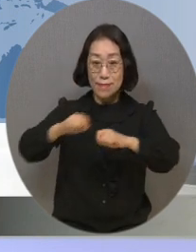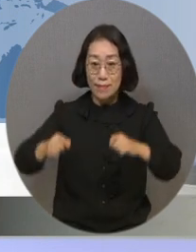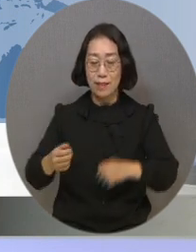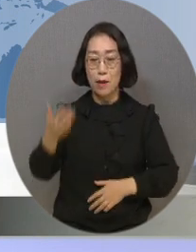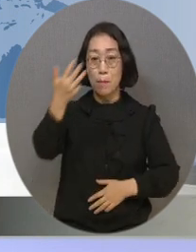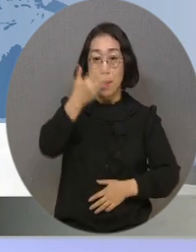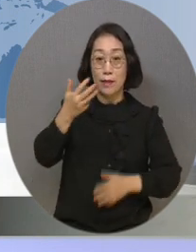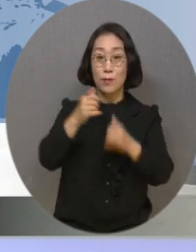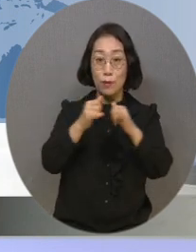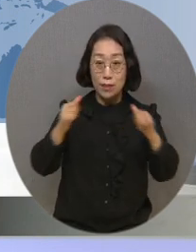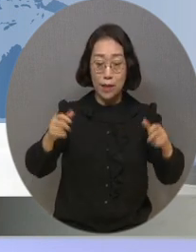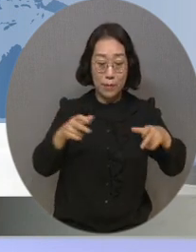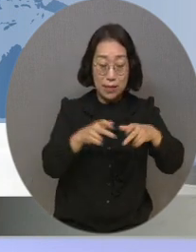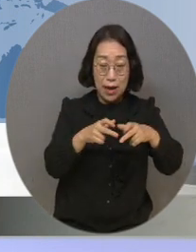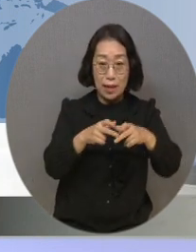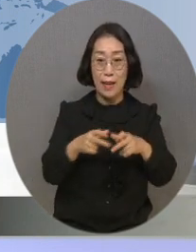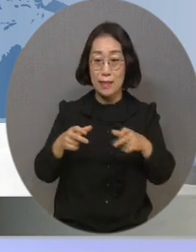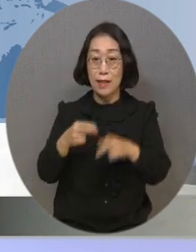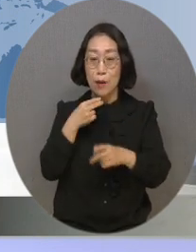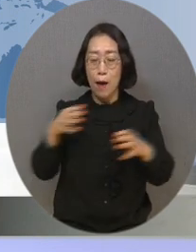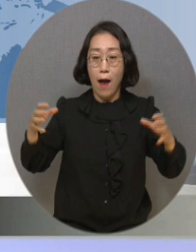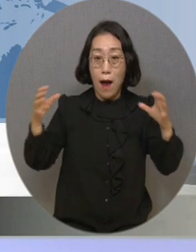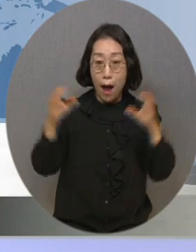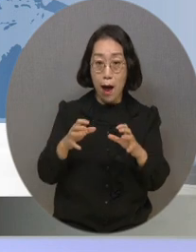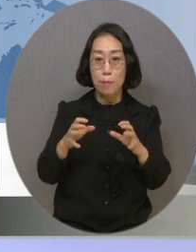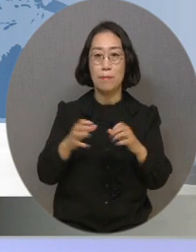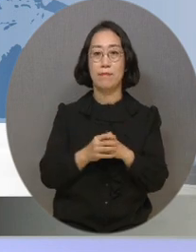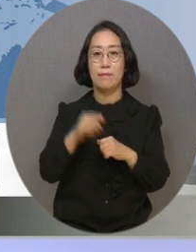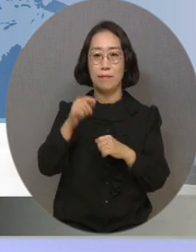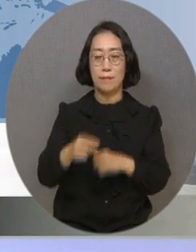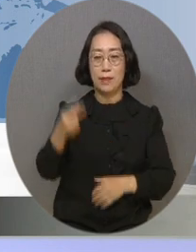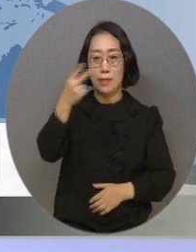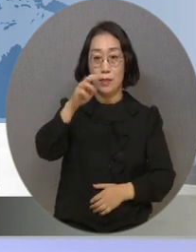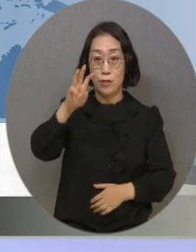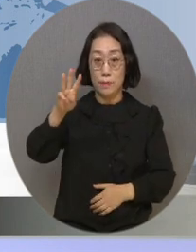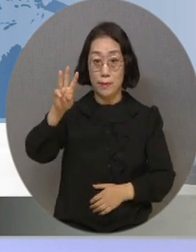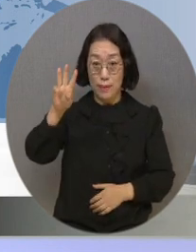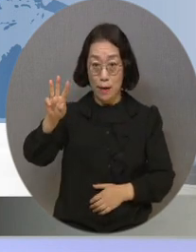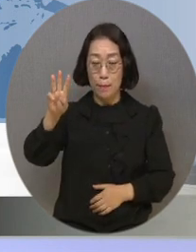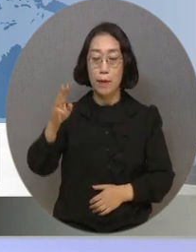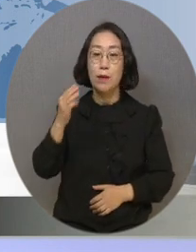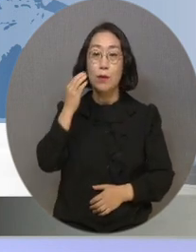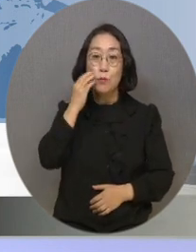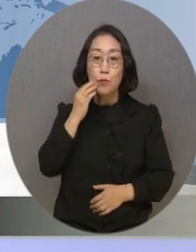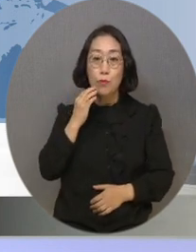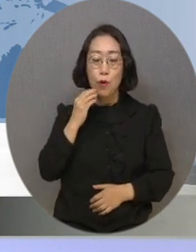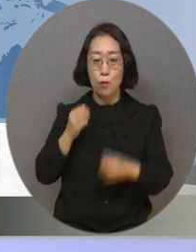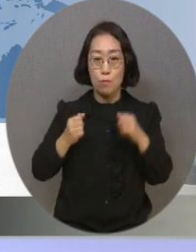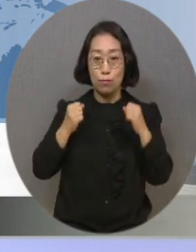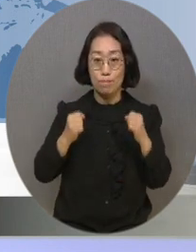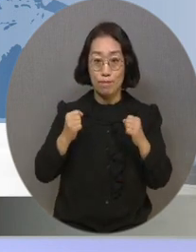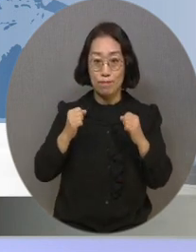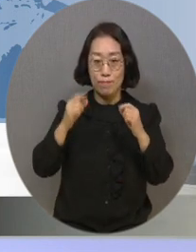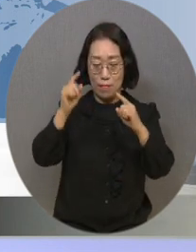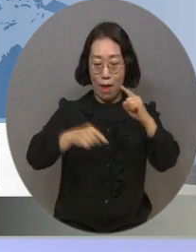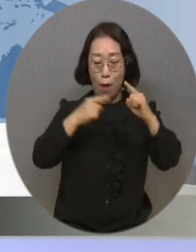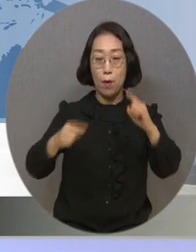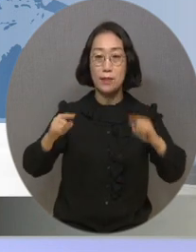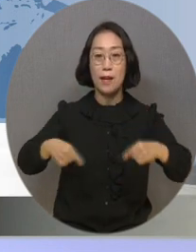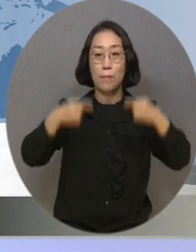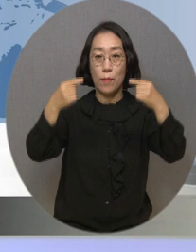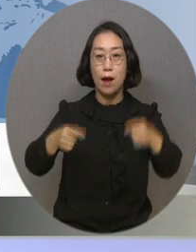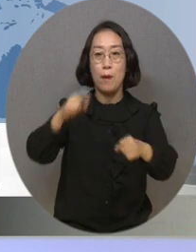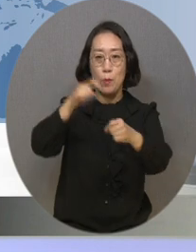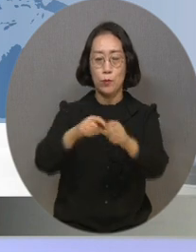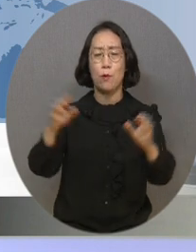장애인과 비장애인이 한자리에 모였습니다. 2023 슈퍼블루 마라톤 대회에 참가하기 위해서인데요.